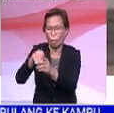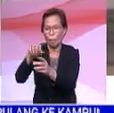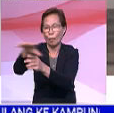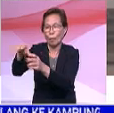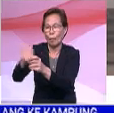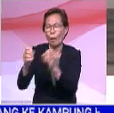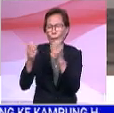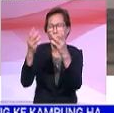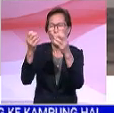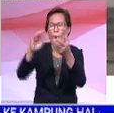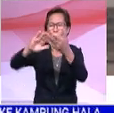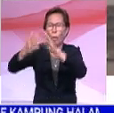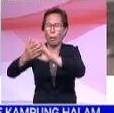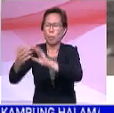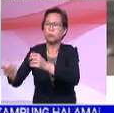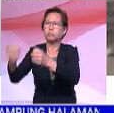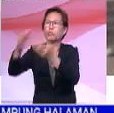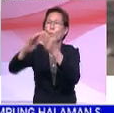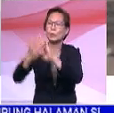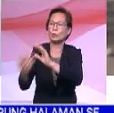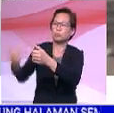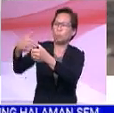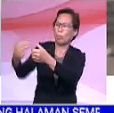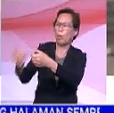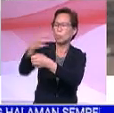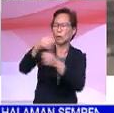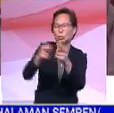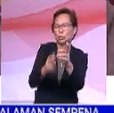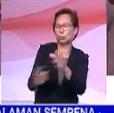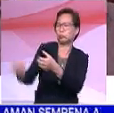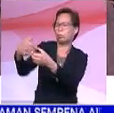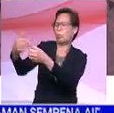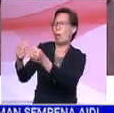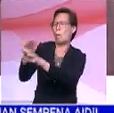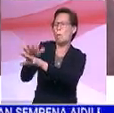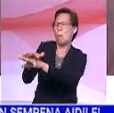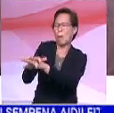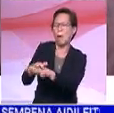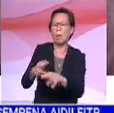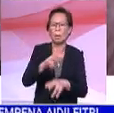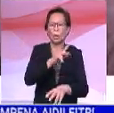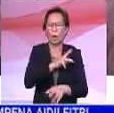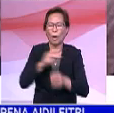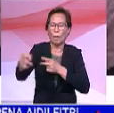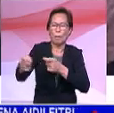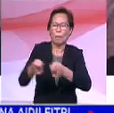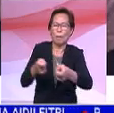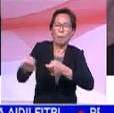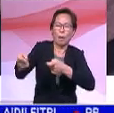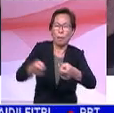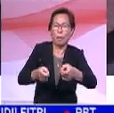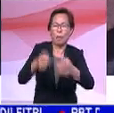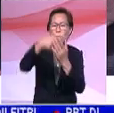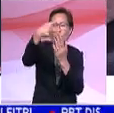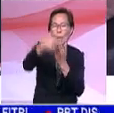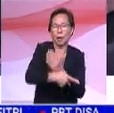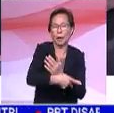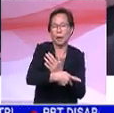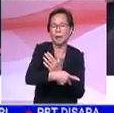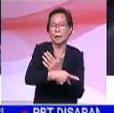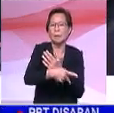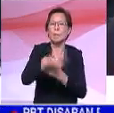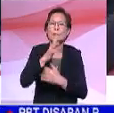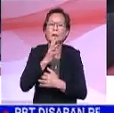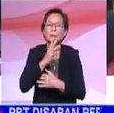lebih ramai komuniti dan juga usahawan. Menurut Ketua Penyelaras Program Pemerkasaan Pendigitalan Zazuri